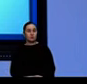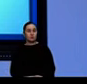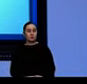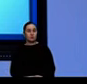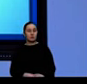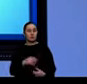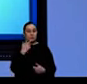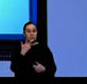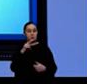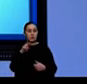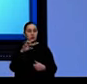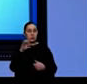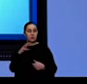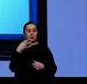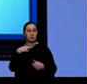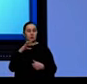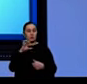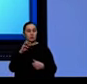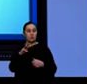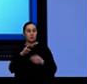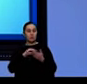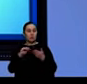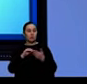Avval 3 desimetr 40